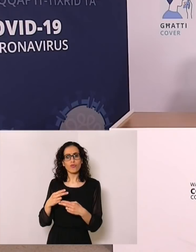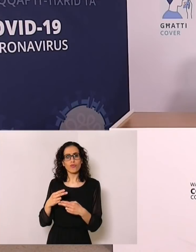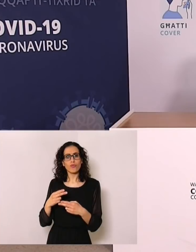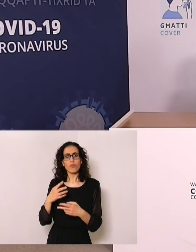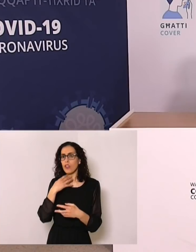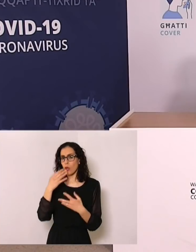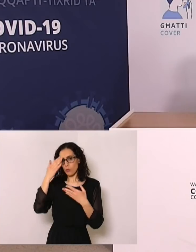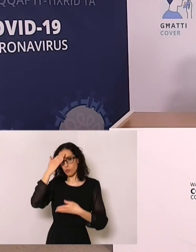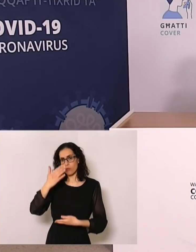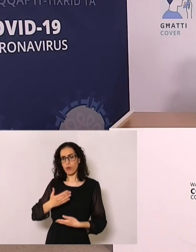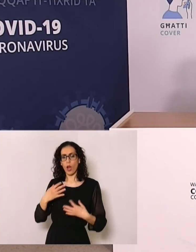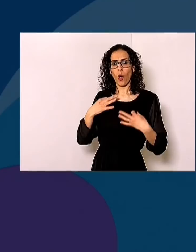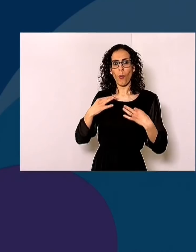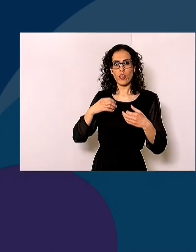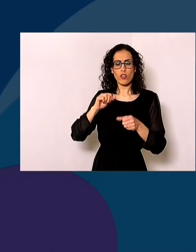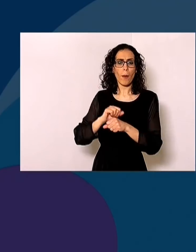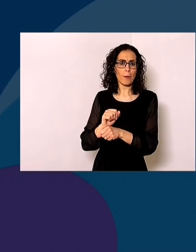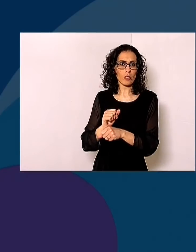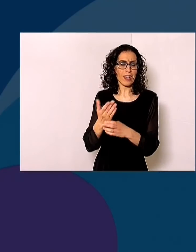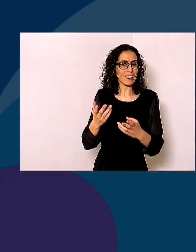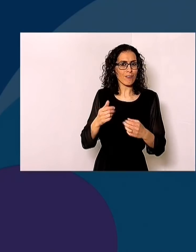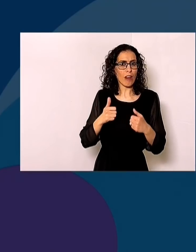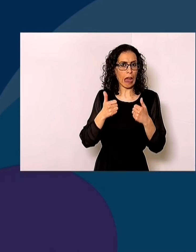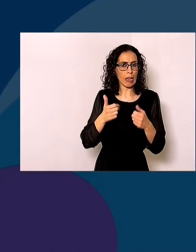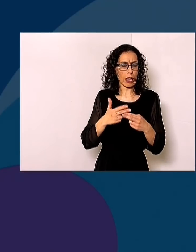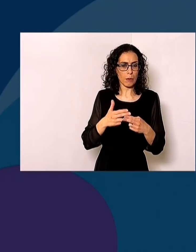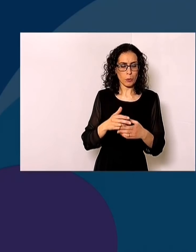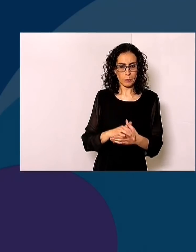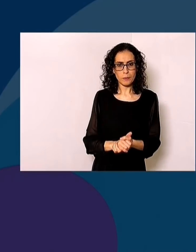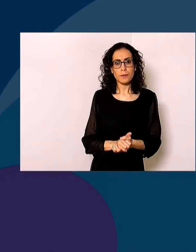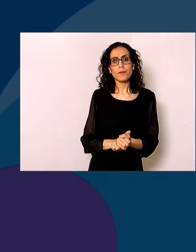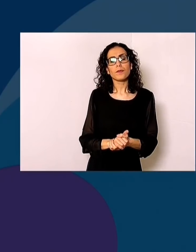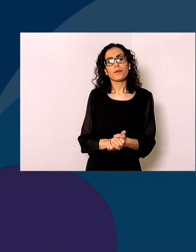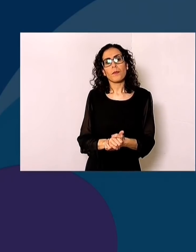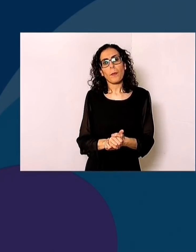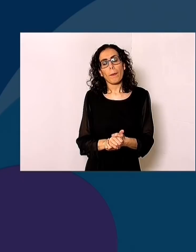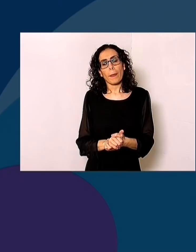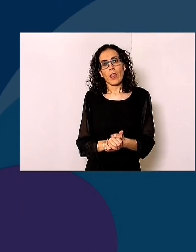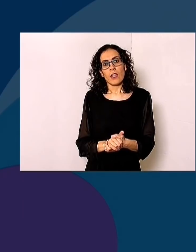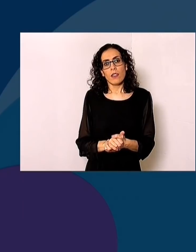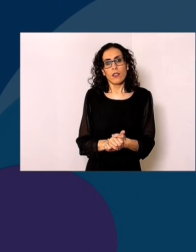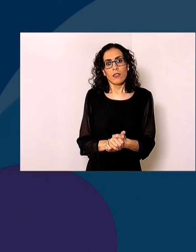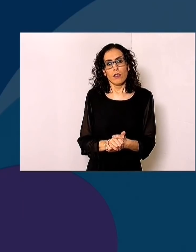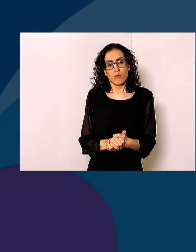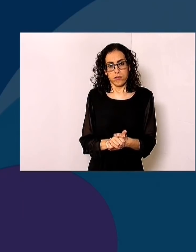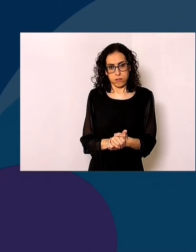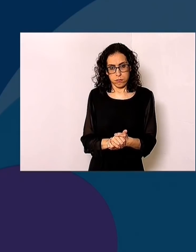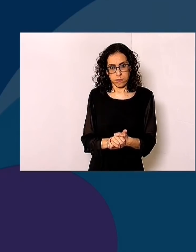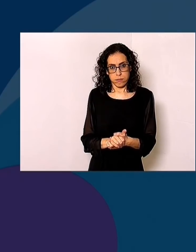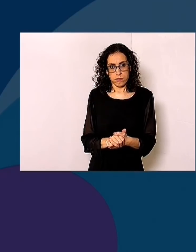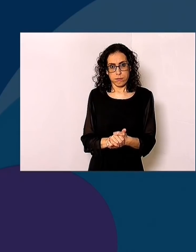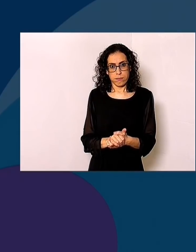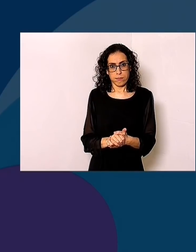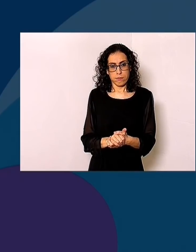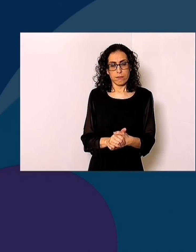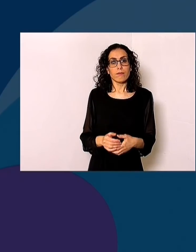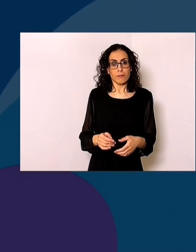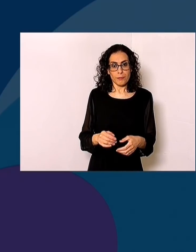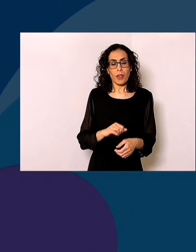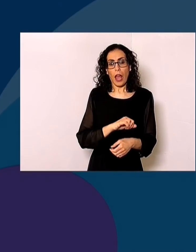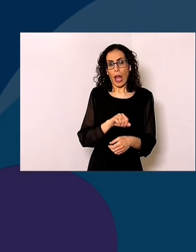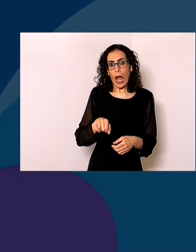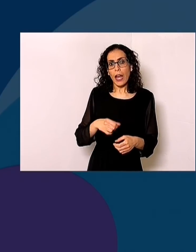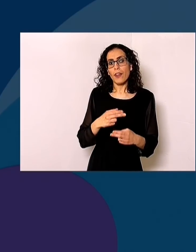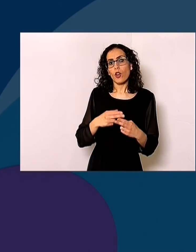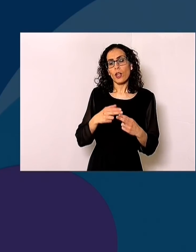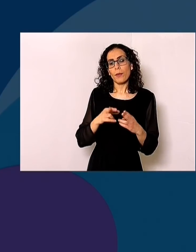dan? Fuq is-sitwazzjoni aħna bħalma ħabbarna konna għamilna leġiżlazzjoni fejn inti għandek persuni